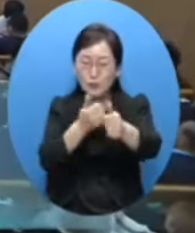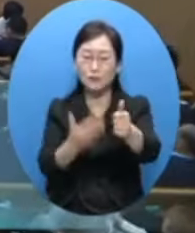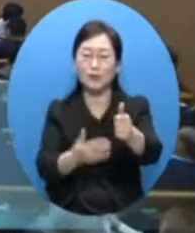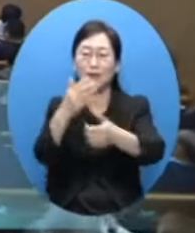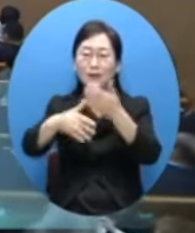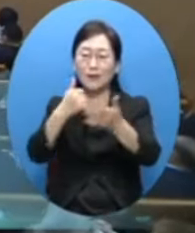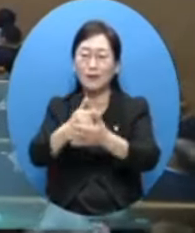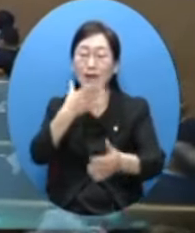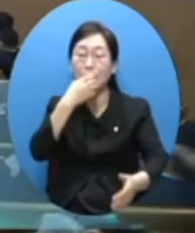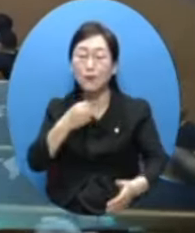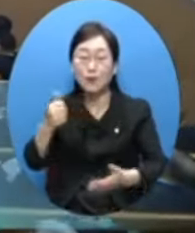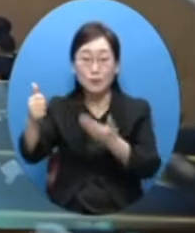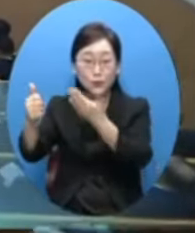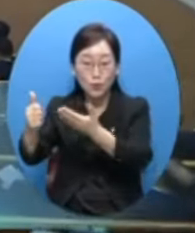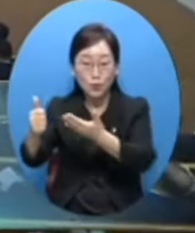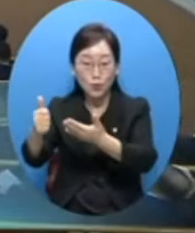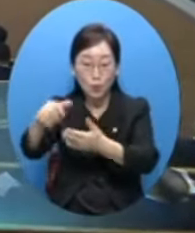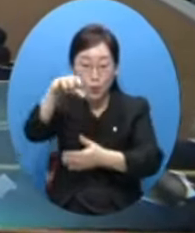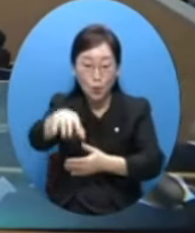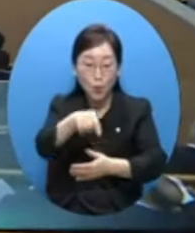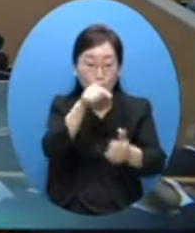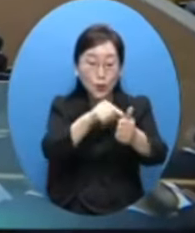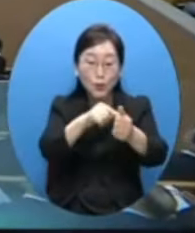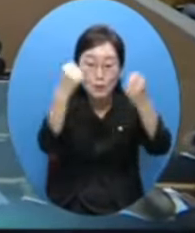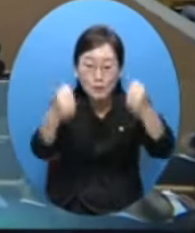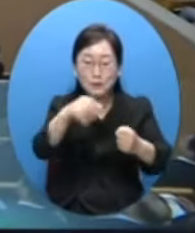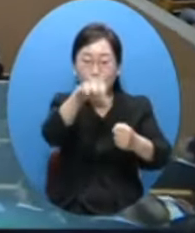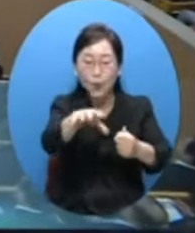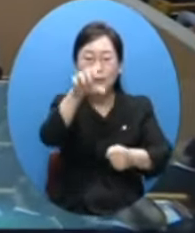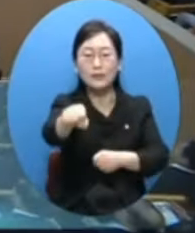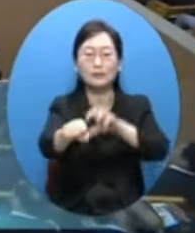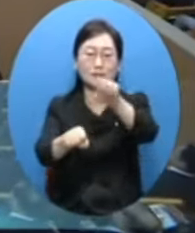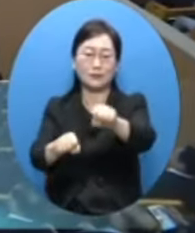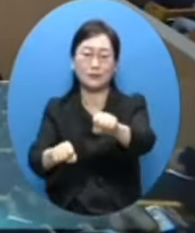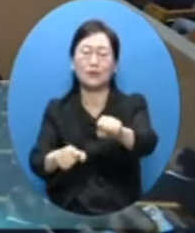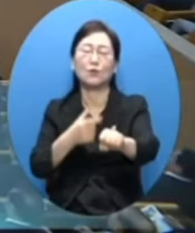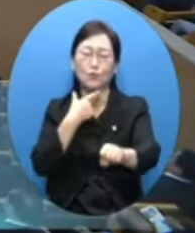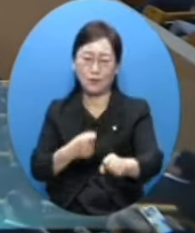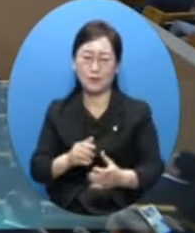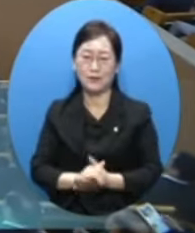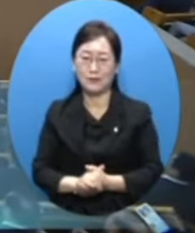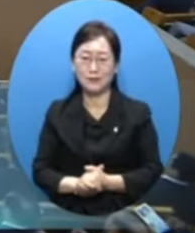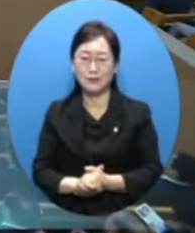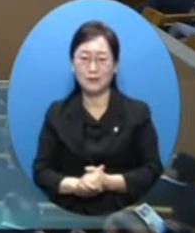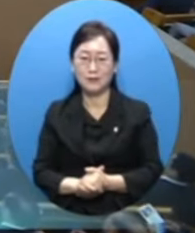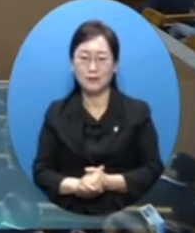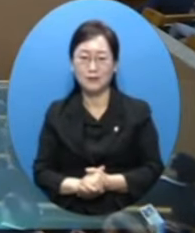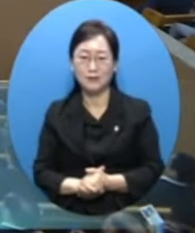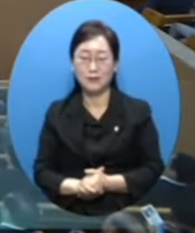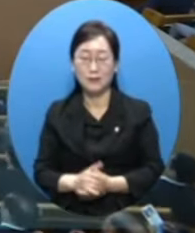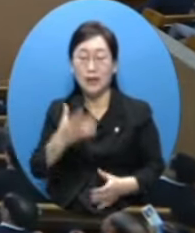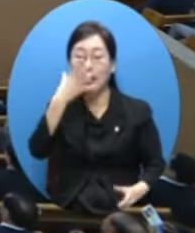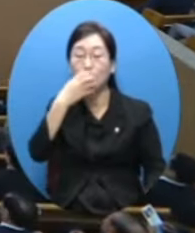하나님이 아브라함에게 주신 땅 곧 내가 거류하는 땅을 내가 차지하게 하시기를 원하노라. 아브라함에게 허락하신 복이 무엇입니까?